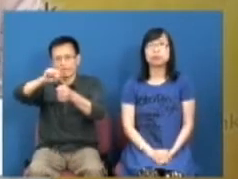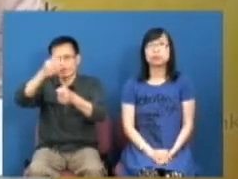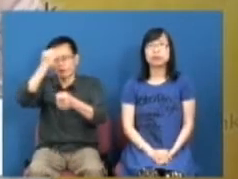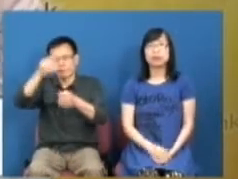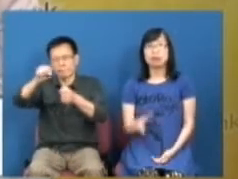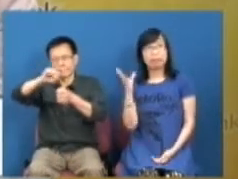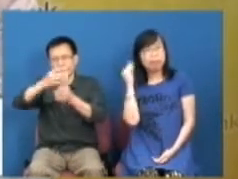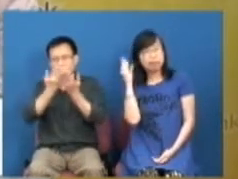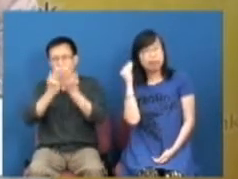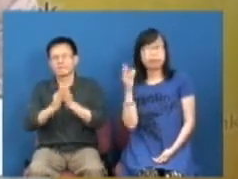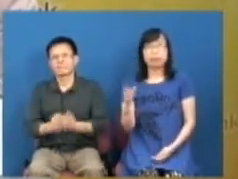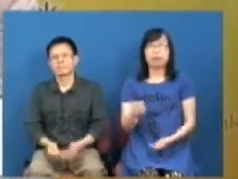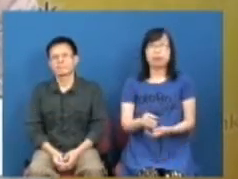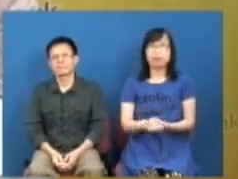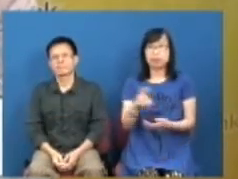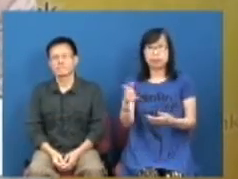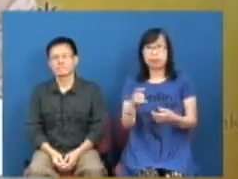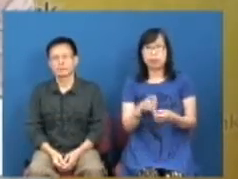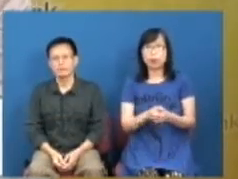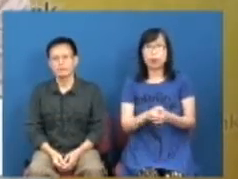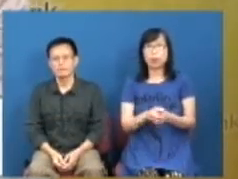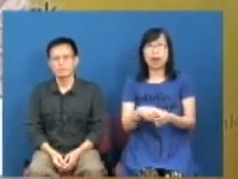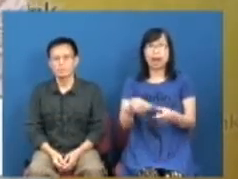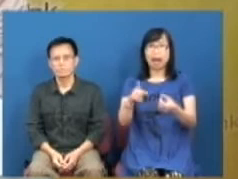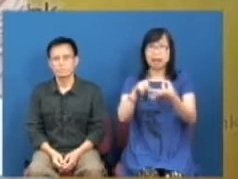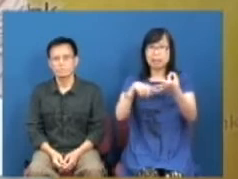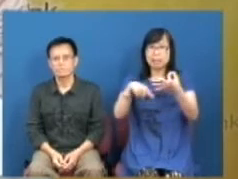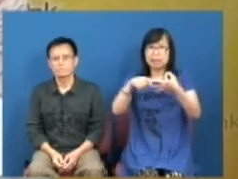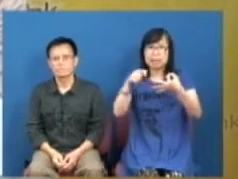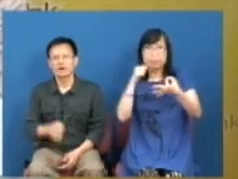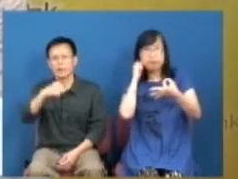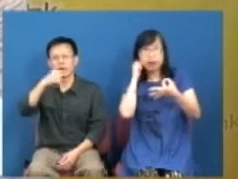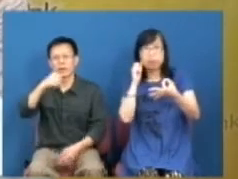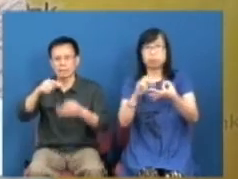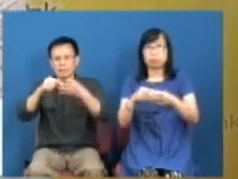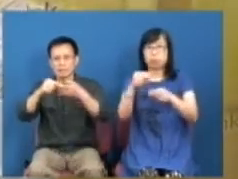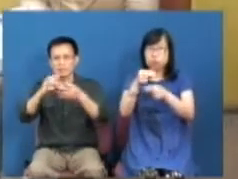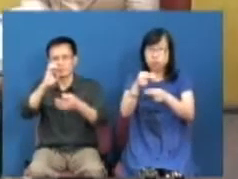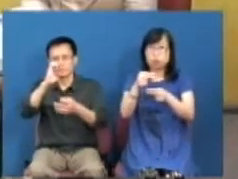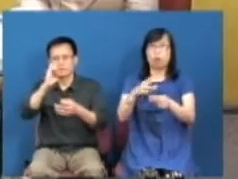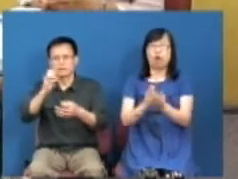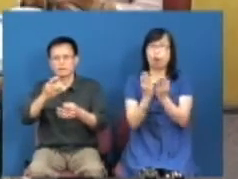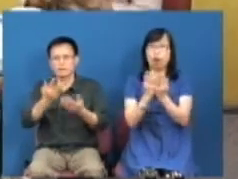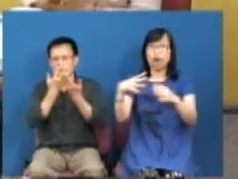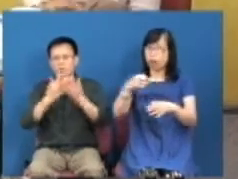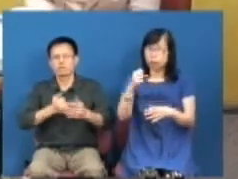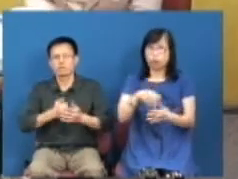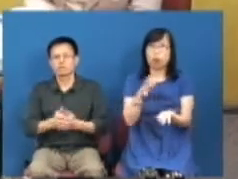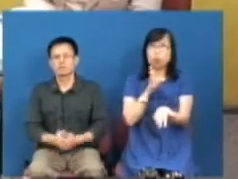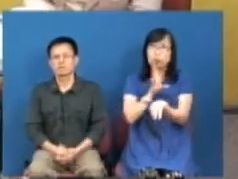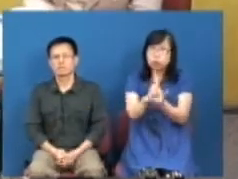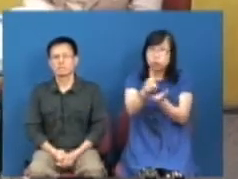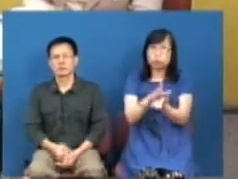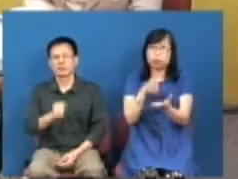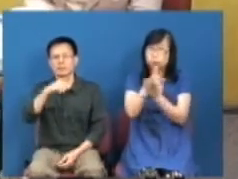係咯。聽講話即係呢個。亦都係即係阿陳凡昌係咪啊？我冇記錯喎。陳凡昌校長，即係佢即係好主動咁推動呢方